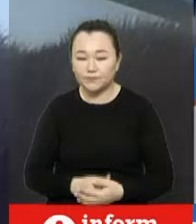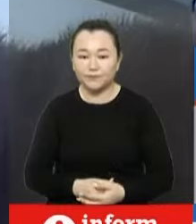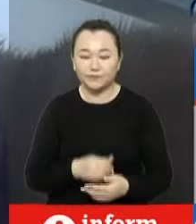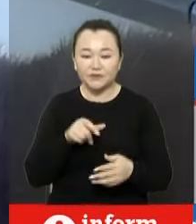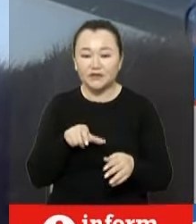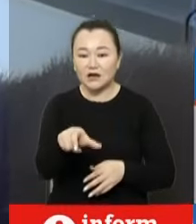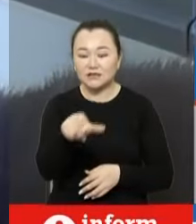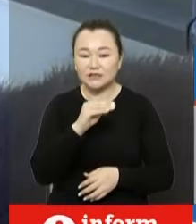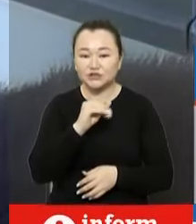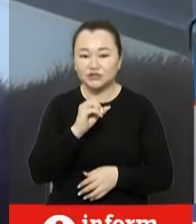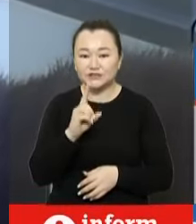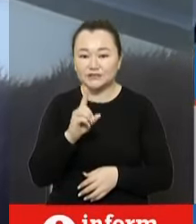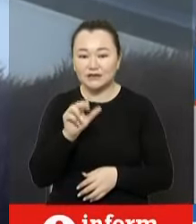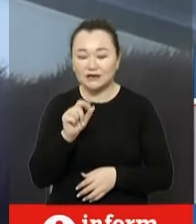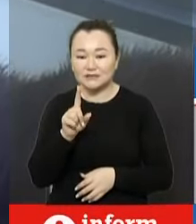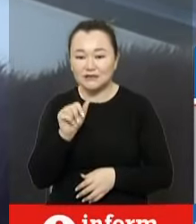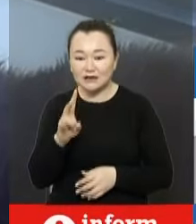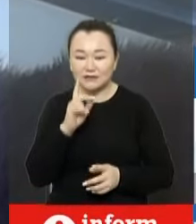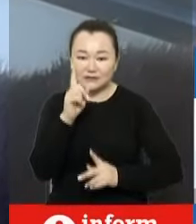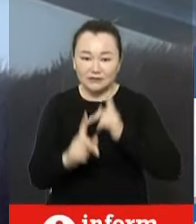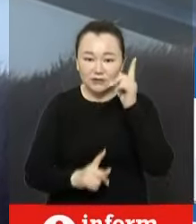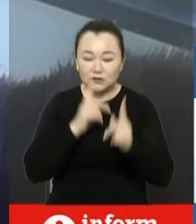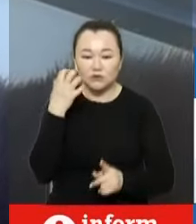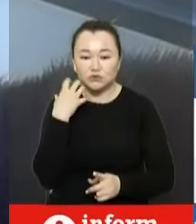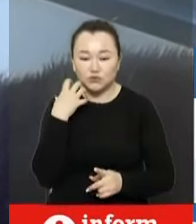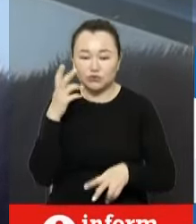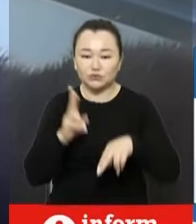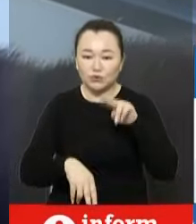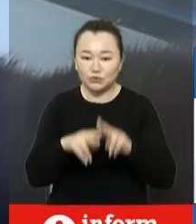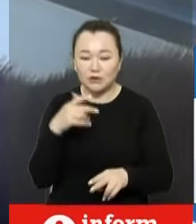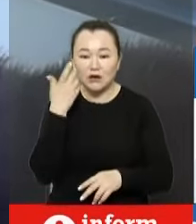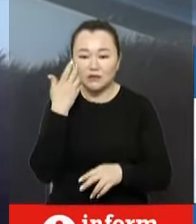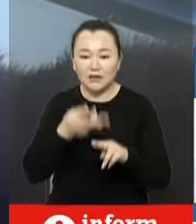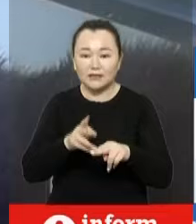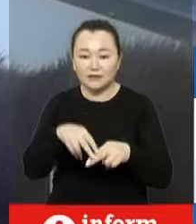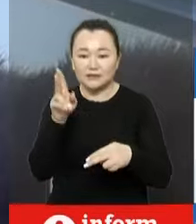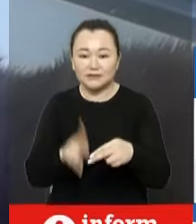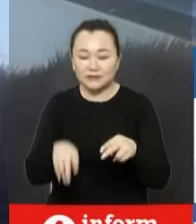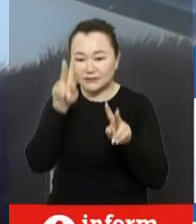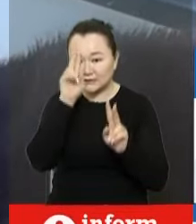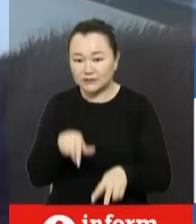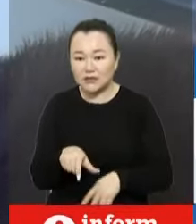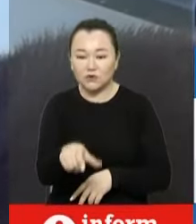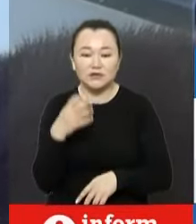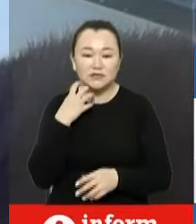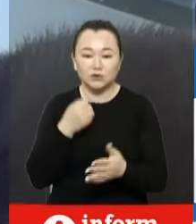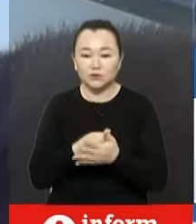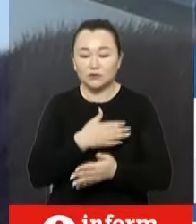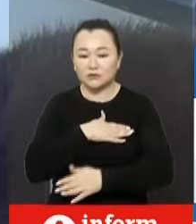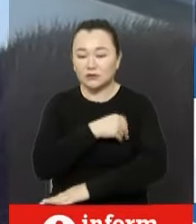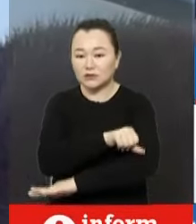трасса Жезказган казлар уже давно находится в стадии строительства бог знает когда это завершится дороги с казлар ды до нашей границы